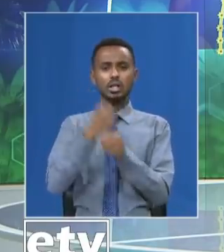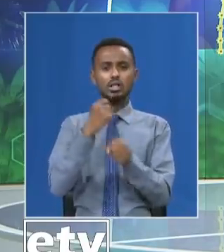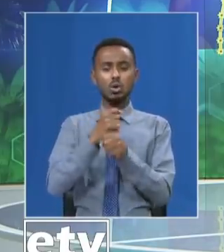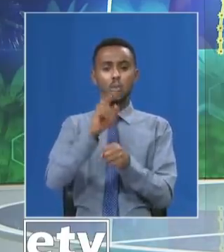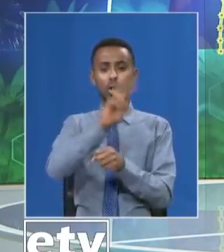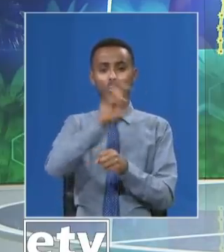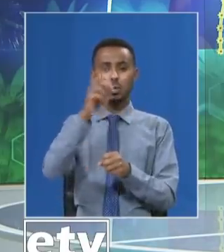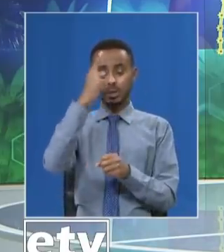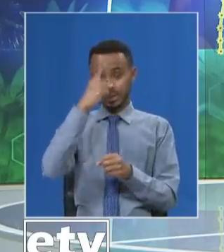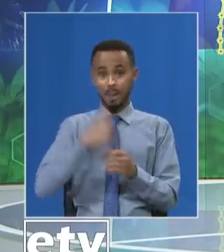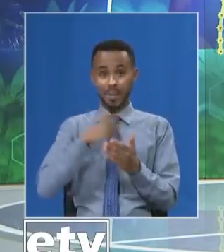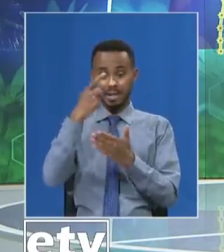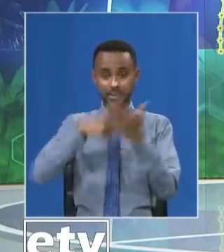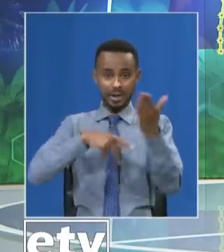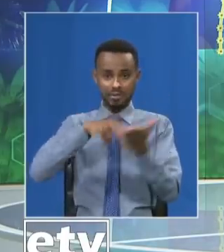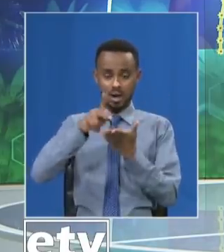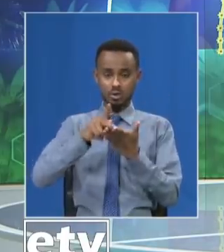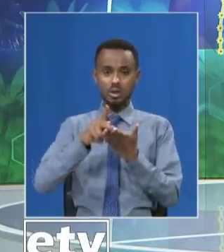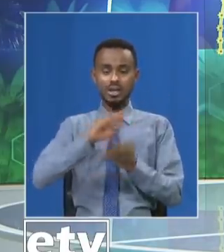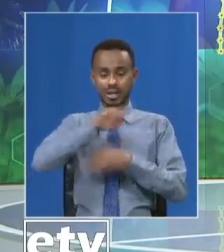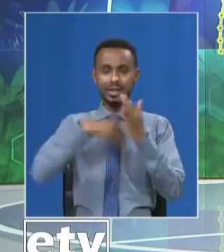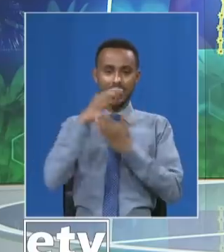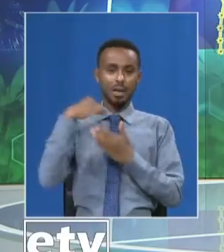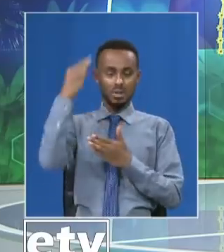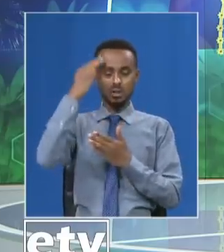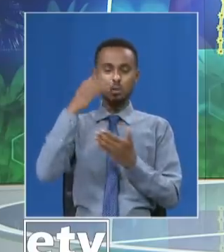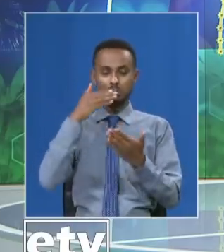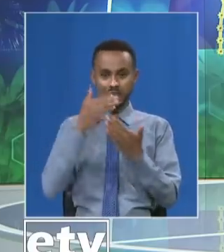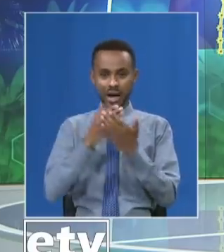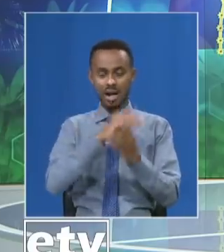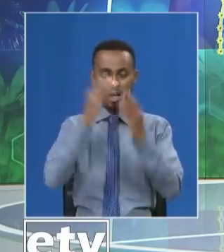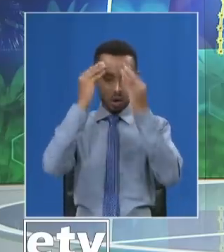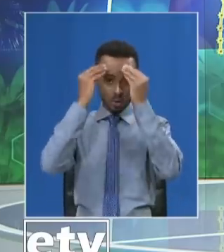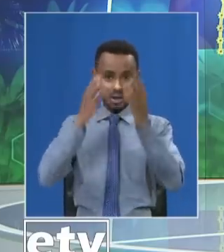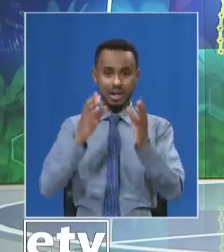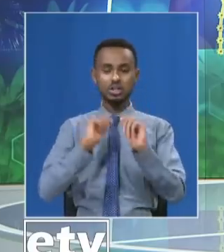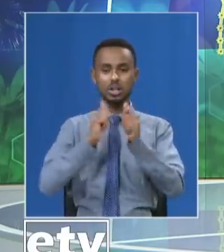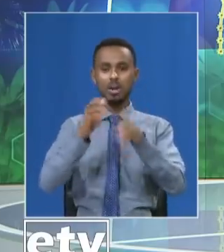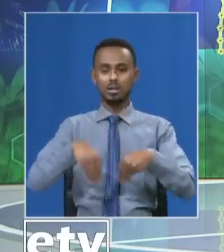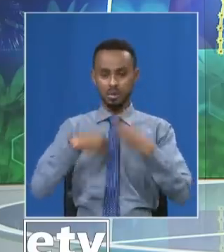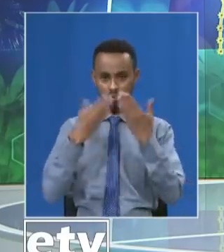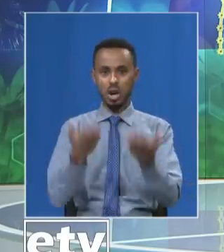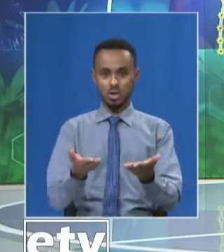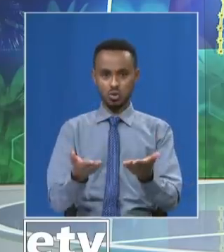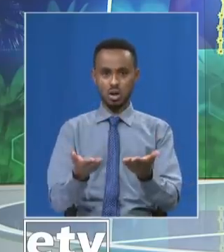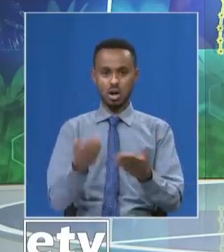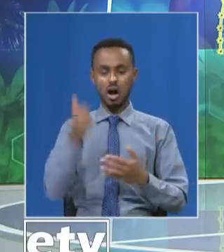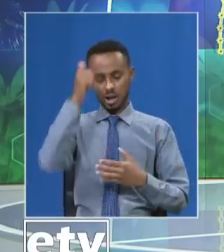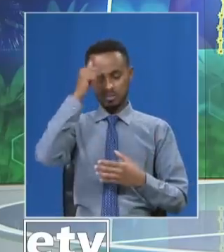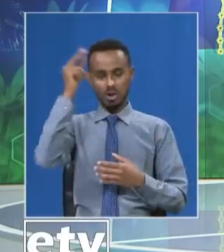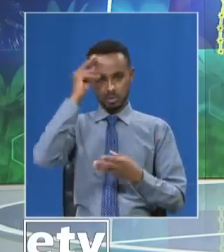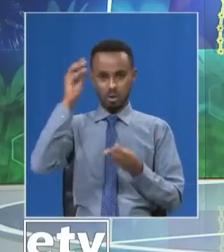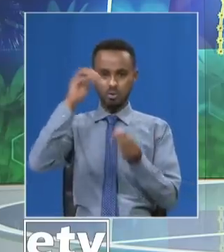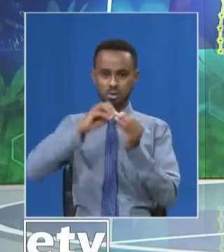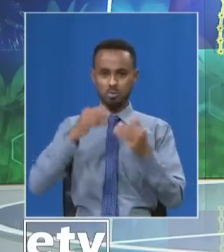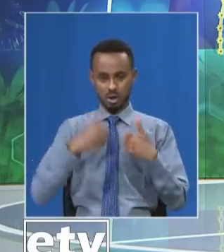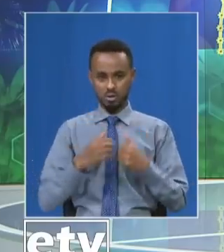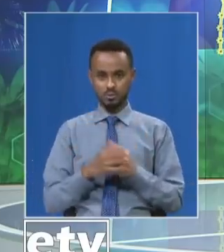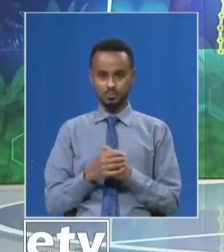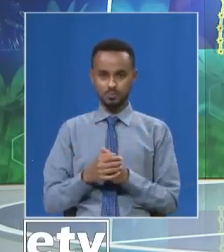200 ታማኝ ግብር ከፋዮች ከጠቅላይ ሚኒስትሩ የምስጋናና ዕውቅና ሽልማት ተበርክቶላቸዋል። አስማራ ብርሃኑ ጽማር